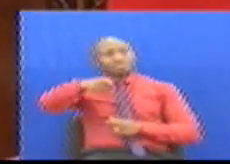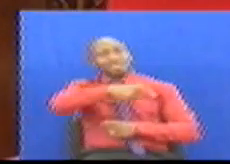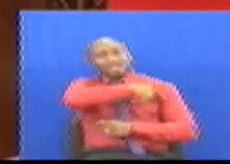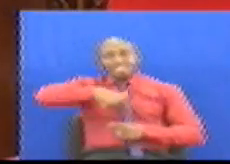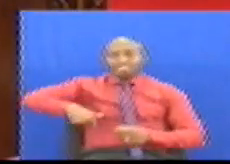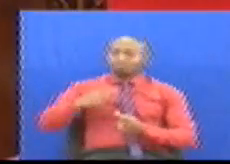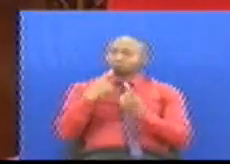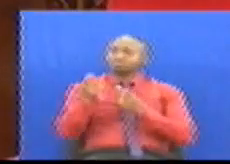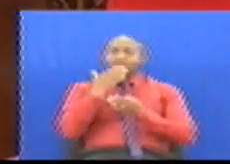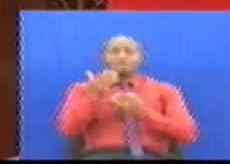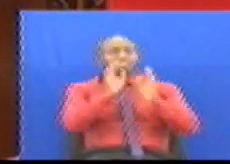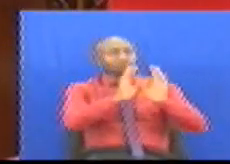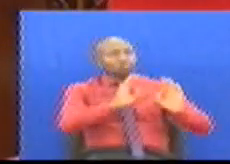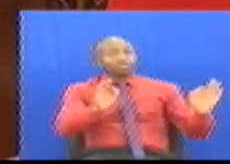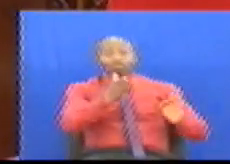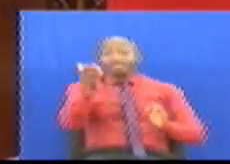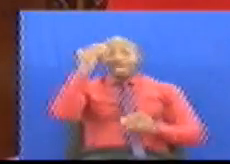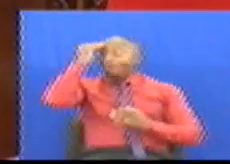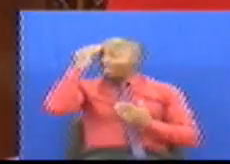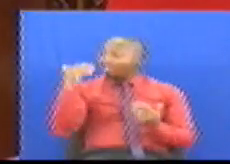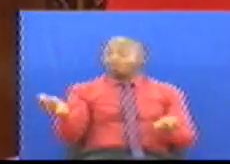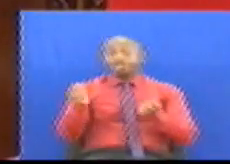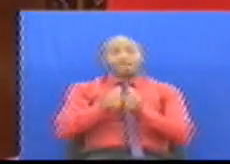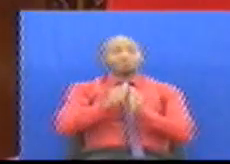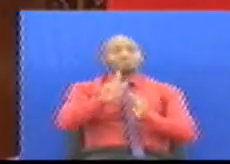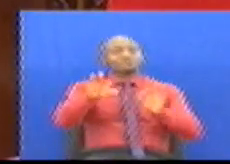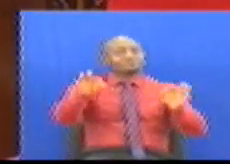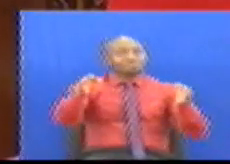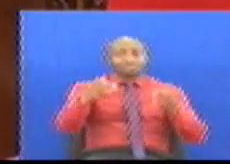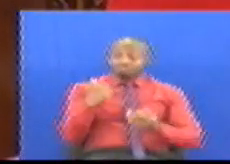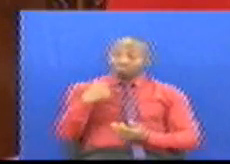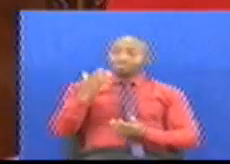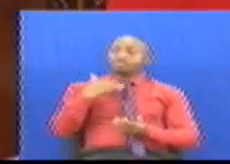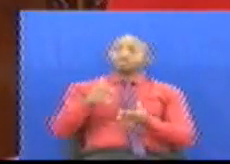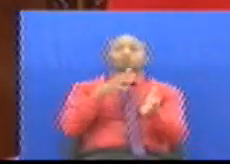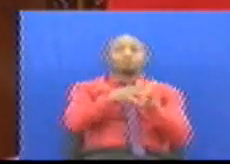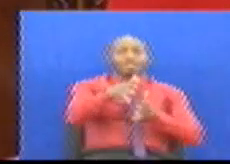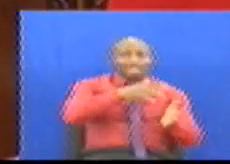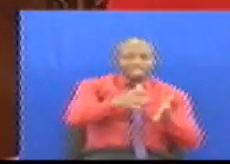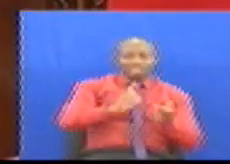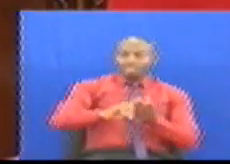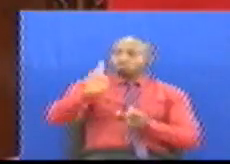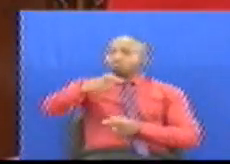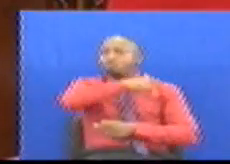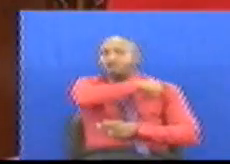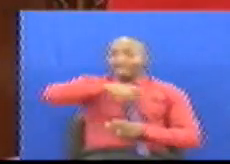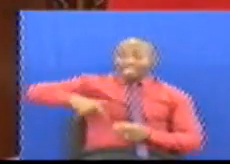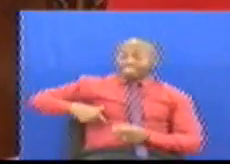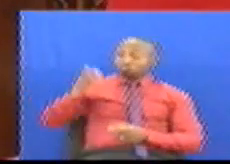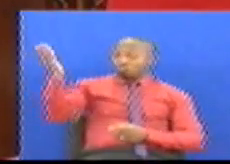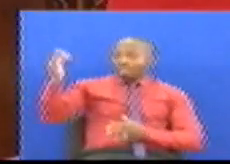Wanazungumza habari nzuri, watu wengine hawaelewi kinachofanyika. Nataka niwaeleze. Kuna rais mmoja alikuwa pale